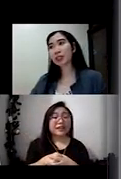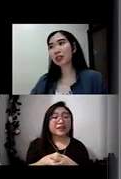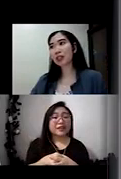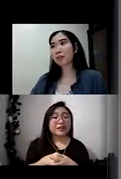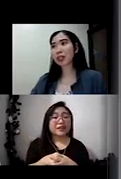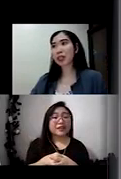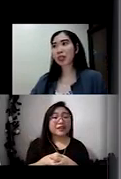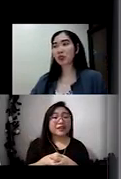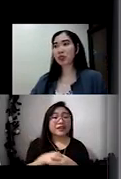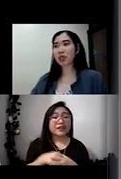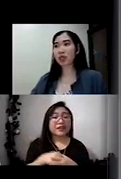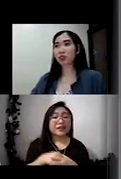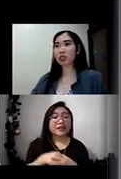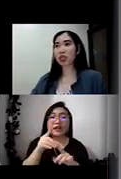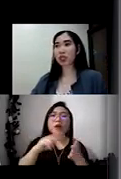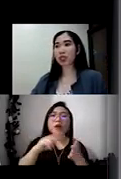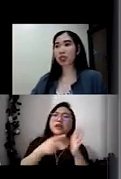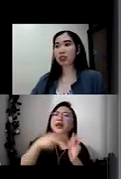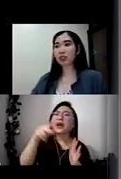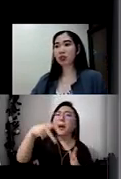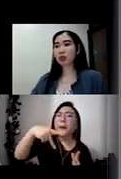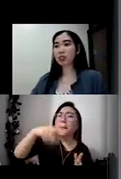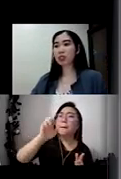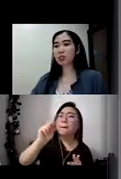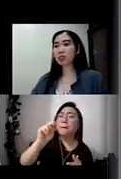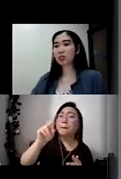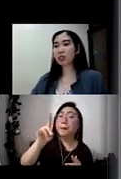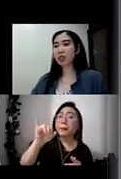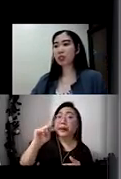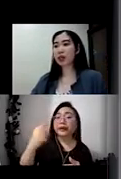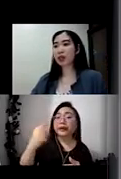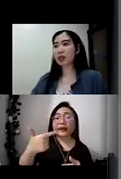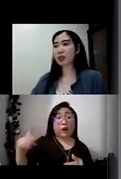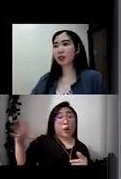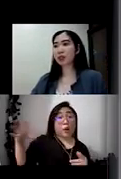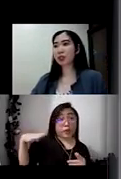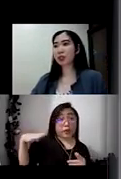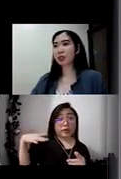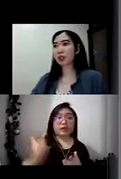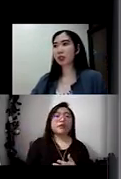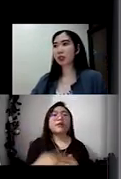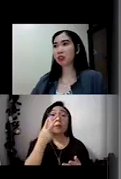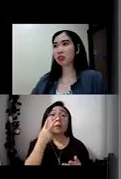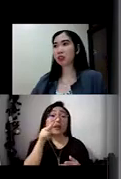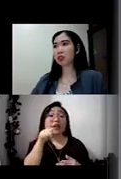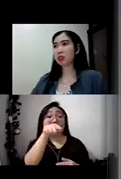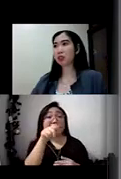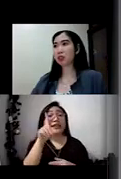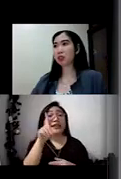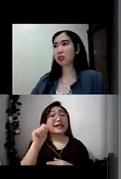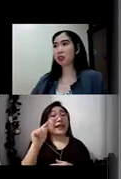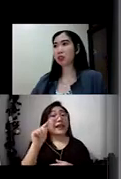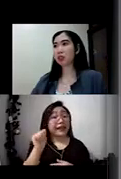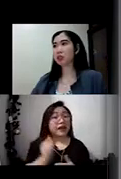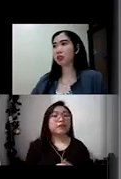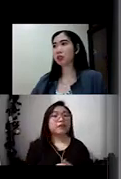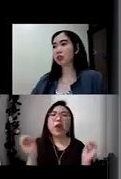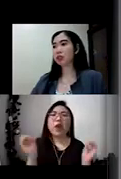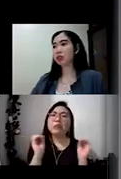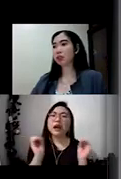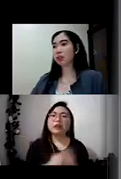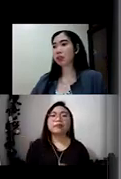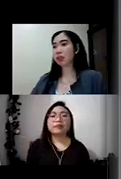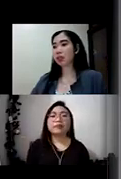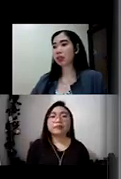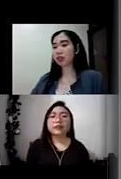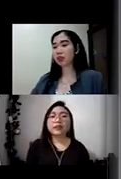date, pending yung status niya. So, this is the raw data. Kung makikita nyo. Yan, wala pa.